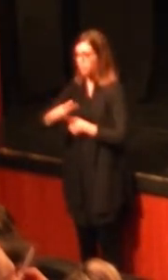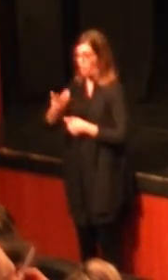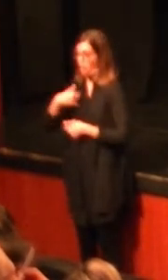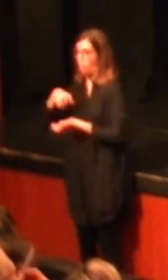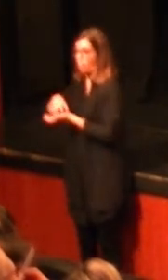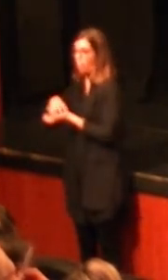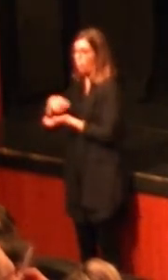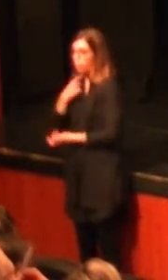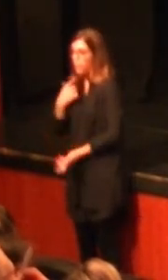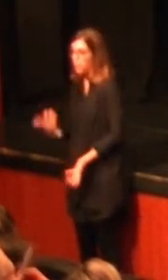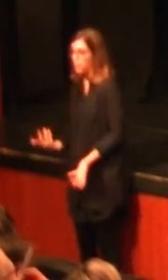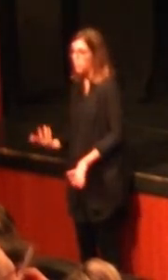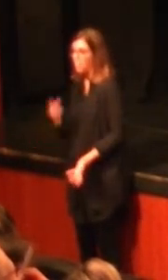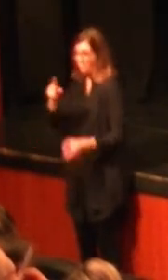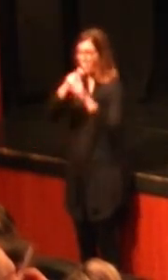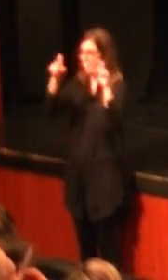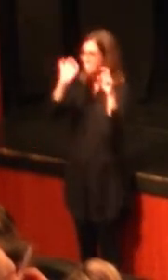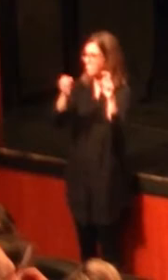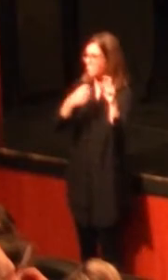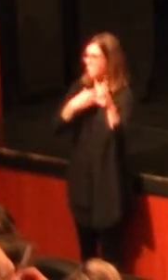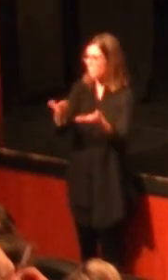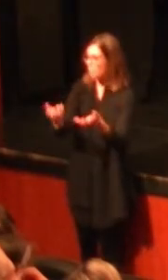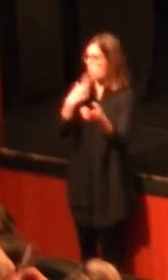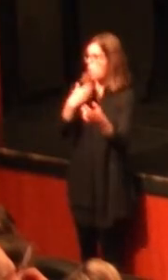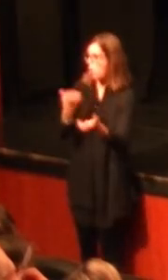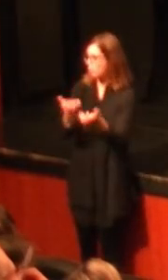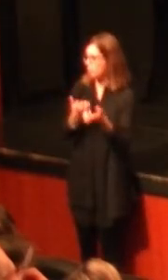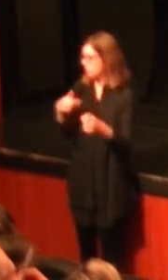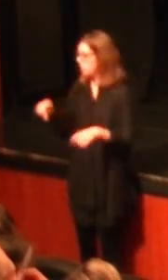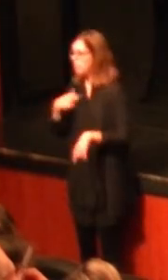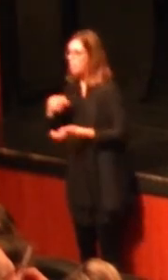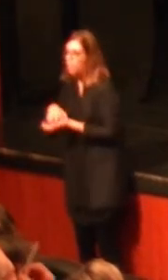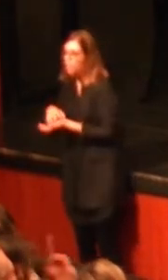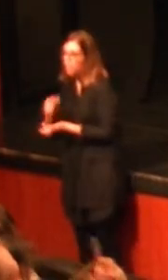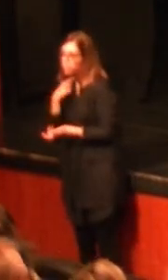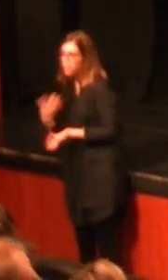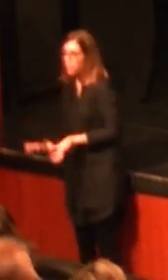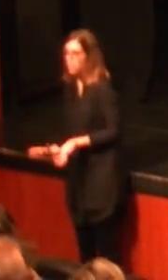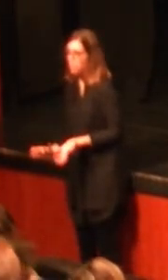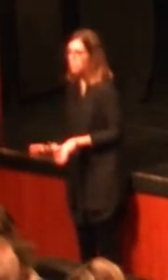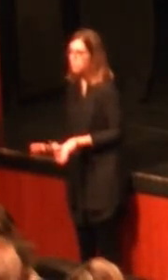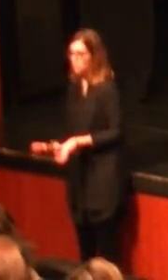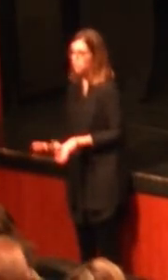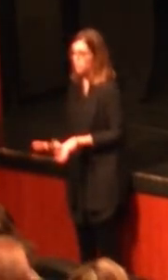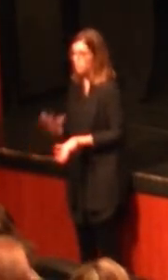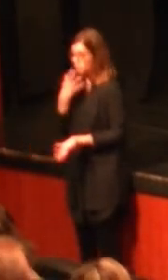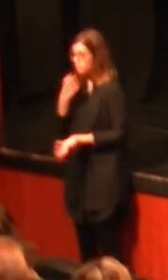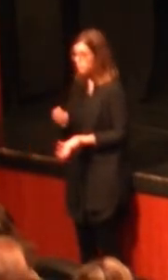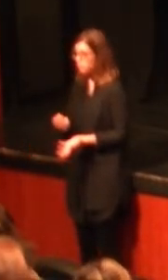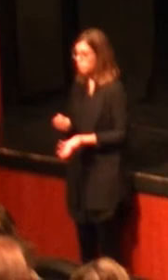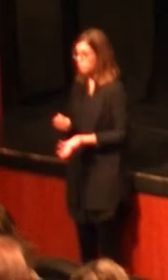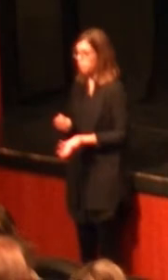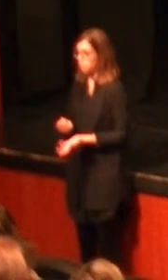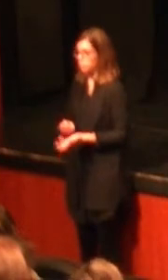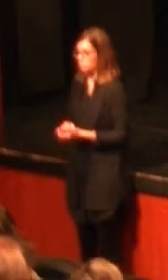perdent. Per tant, la crisi ens afecta en això, en què en aquest sector, tant el assistencial com la part